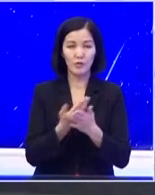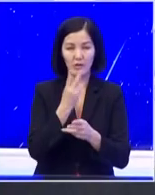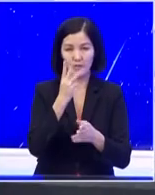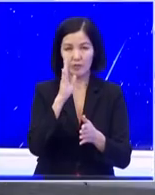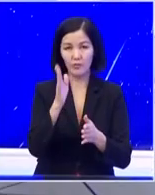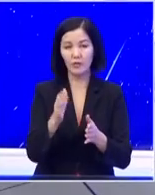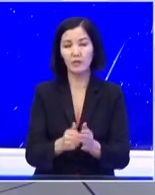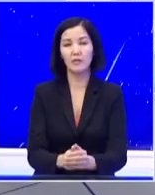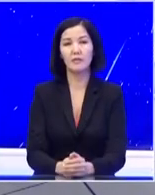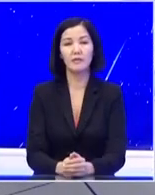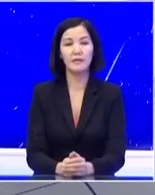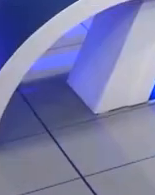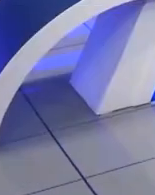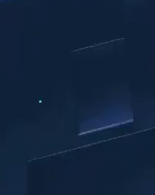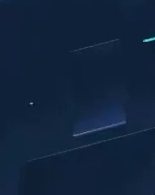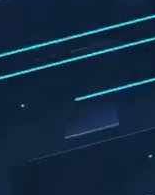Бүгін көретіндеріңіз.